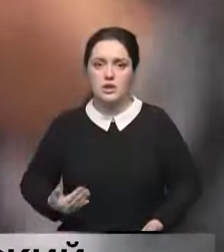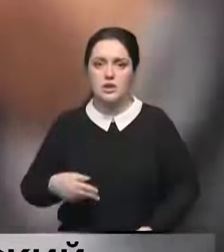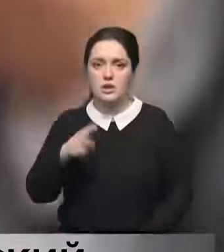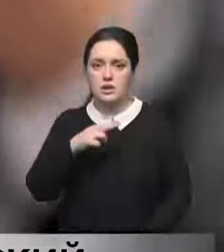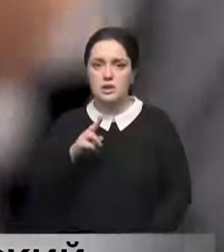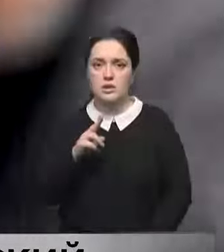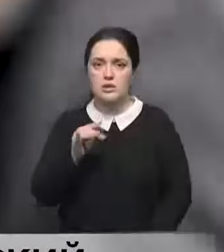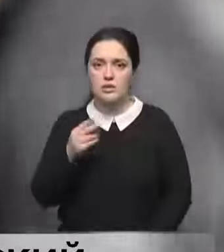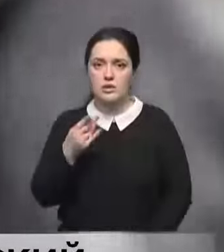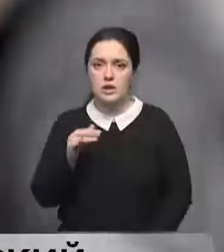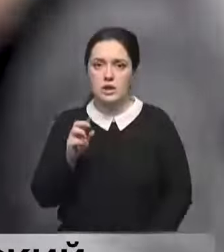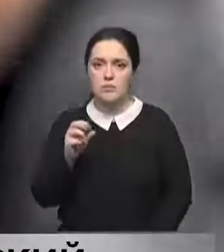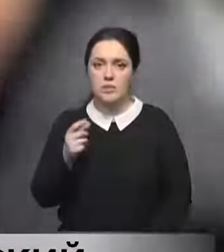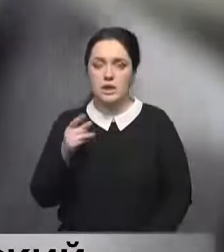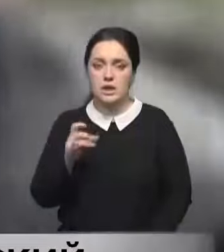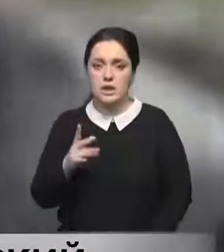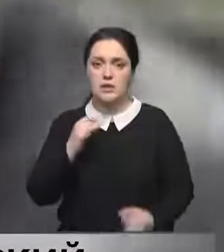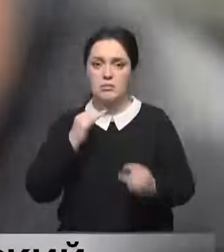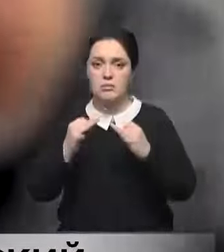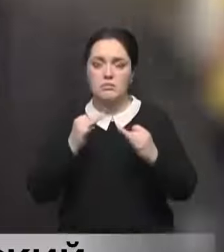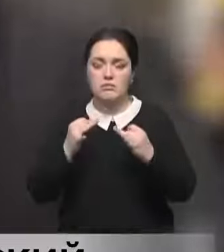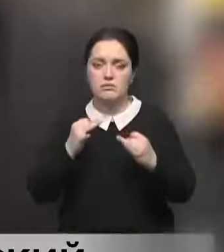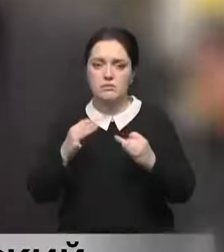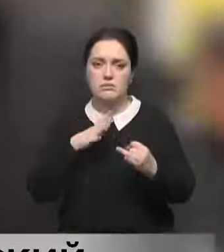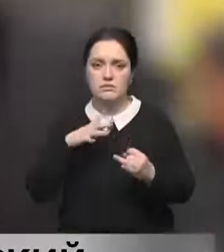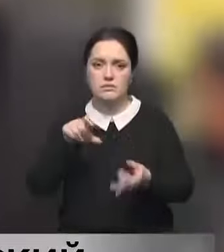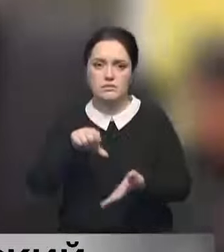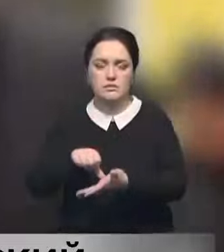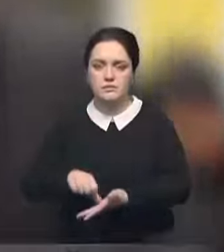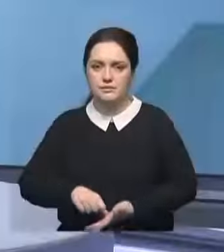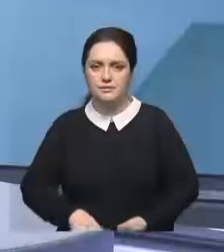жизни», сказал Димаш Кудайберген в беседе с волонтерами.